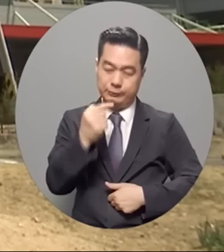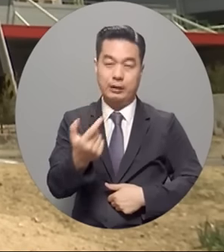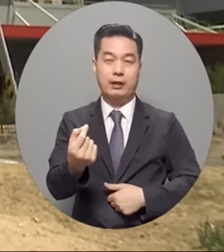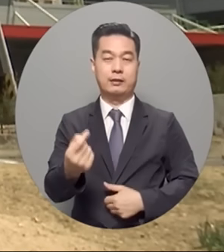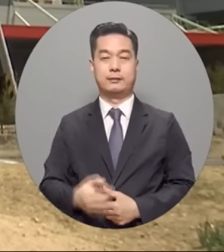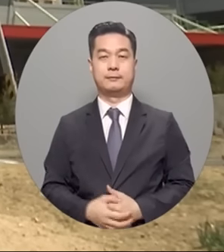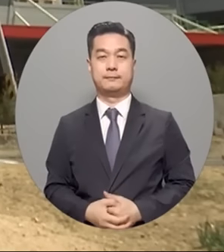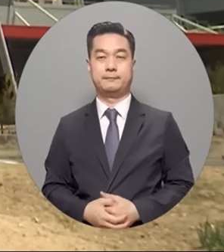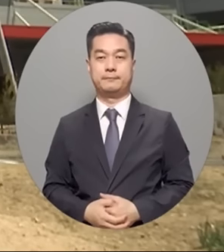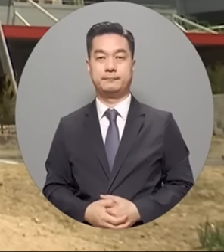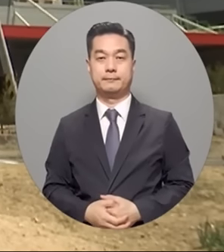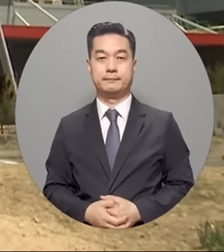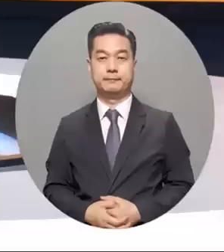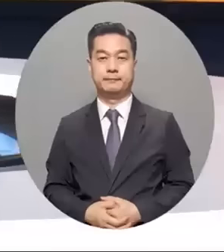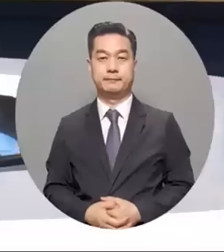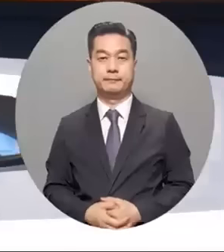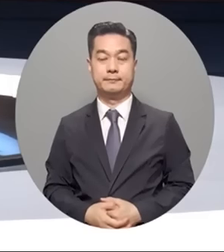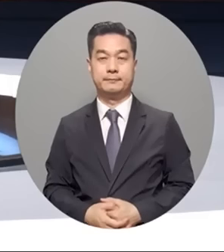뉴스 임현주입니다.